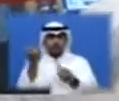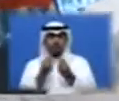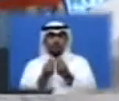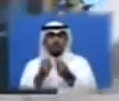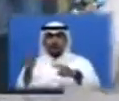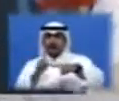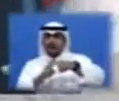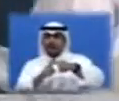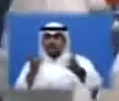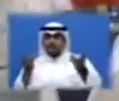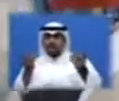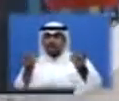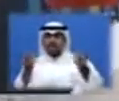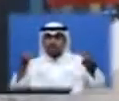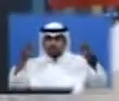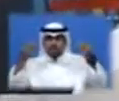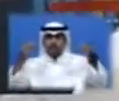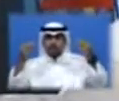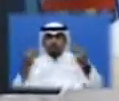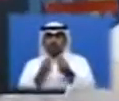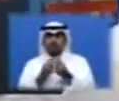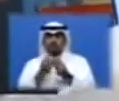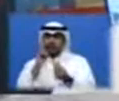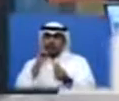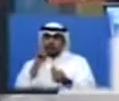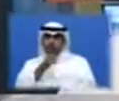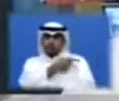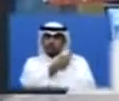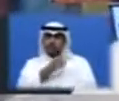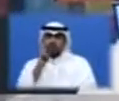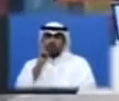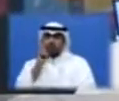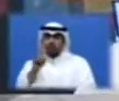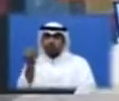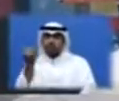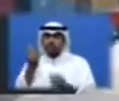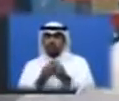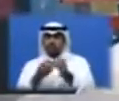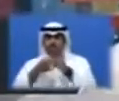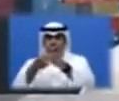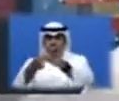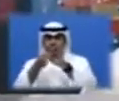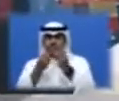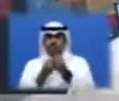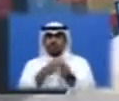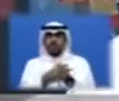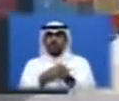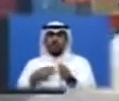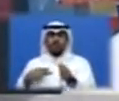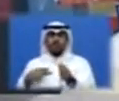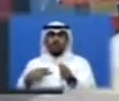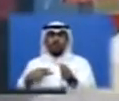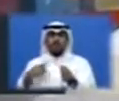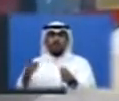حقيقة، والتي يعني تضرب مثل رائع في الشراكة المجتمعية ما بين وزارة التربية ومؤسسة الكويت للتقدم